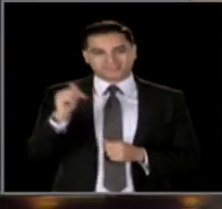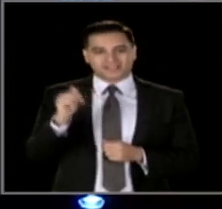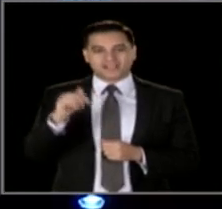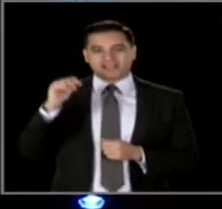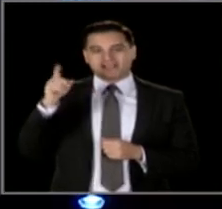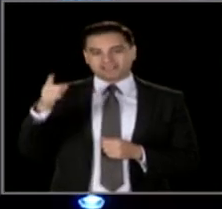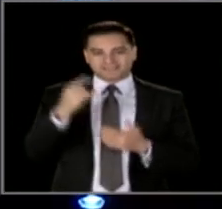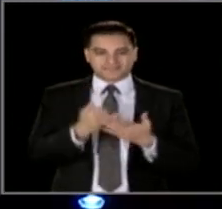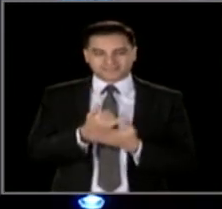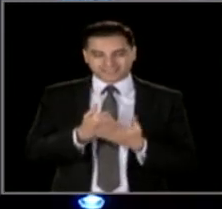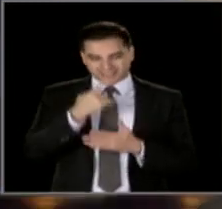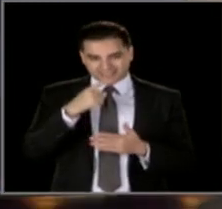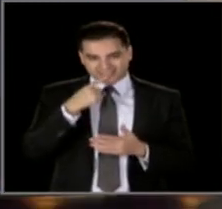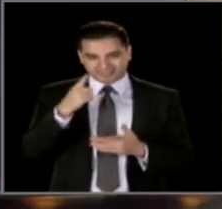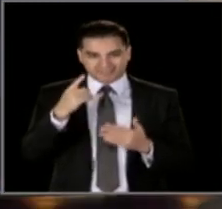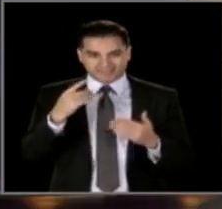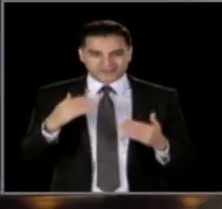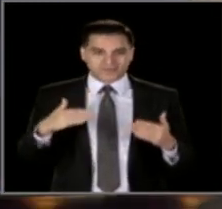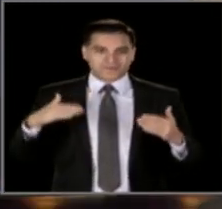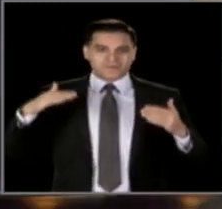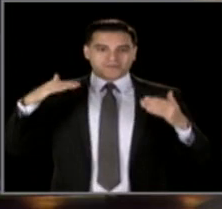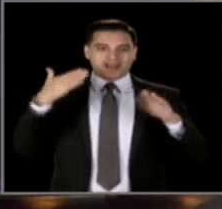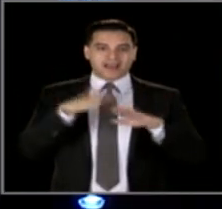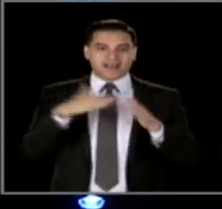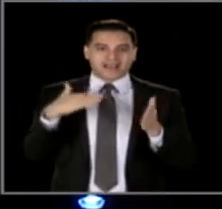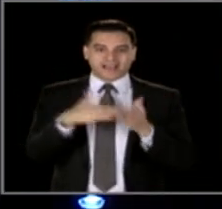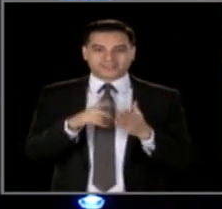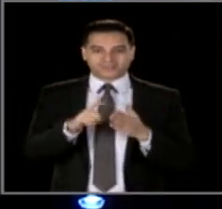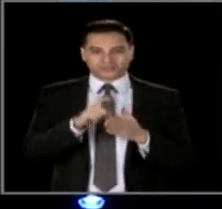اس النصر وصلت لاخر سؤال